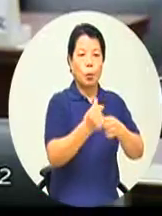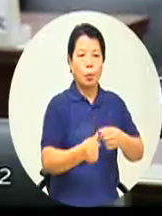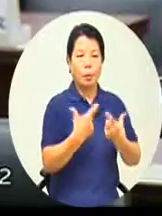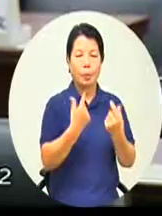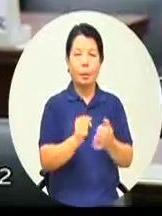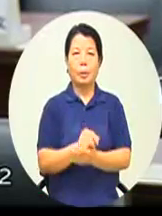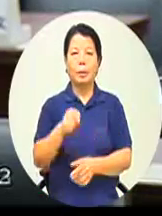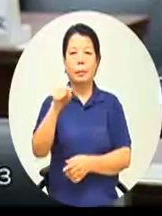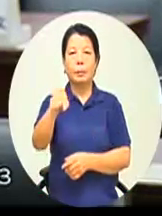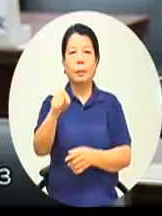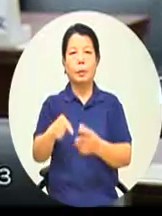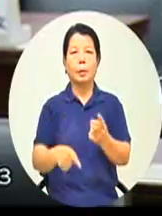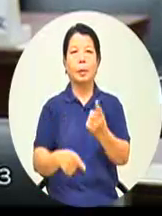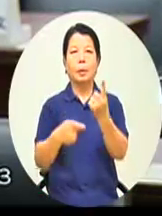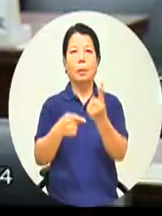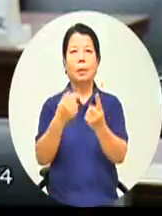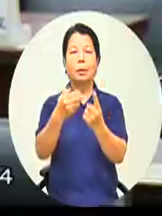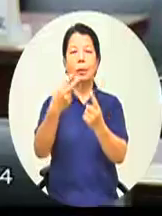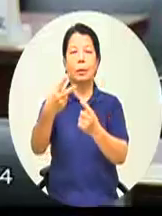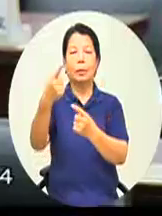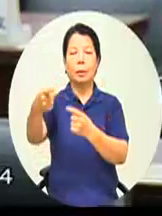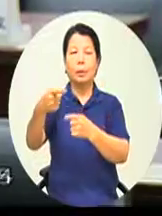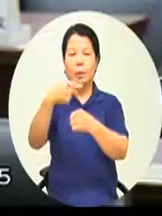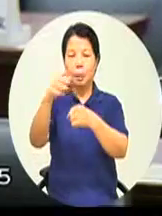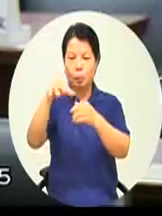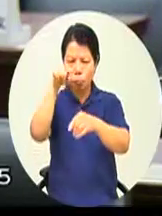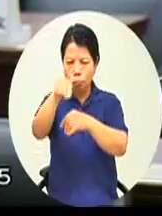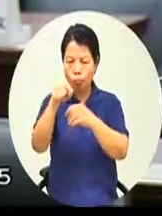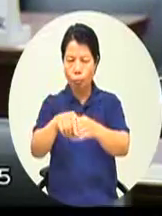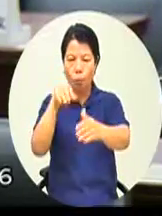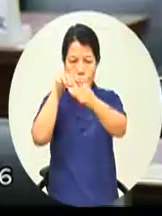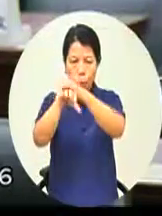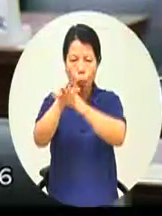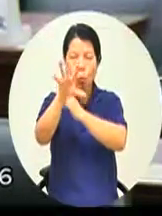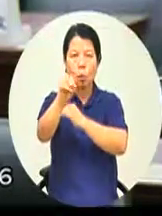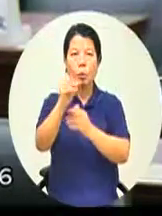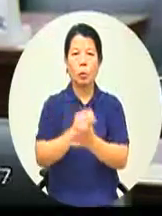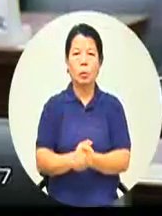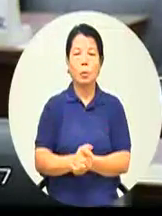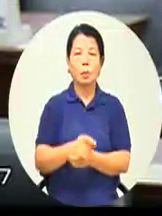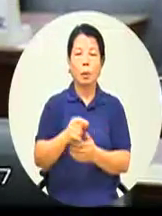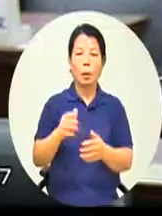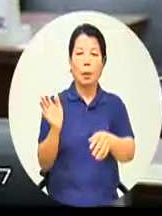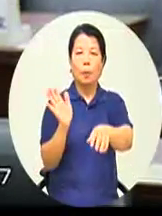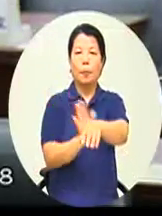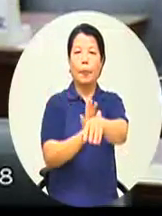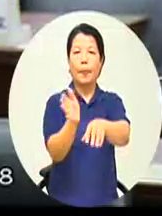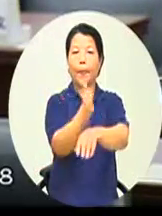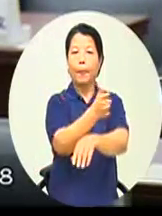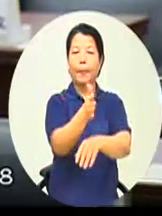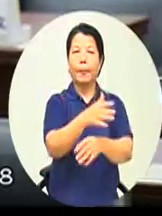1921年吼，因发觉讲因头前起一个仓库啊，啊边仔只仓库群吼，